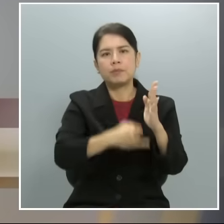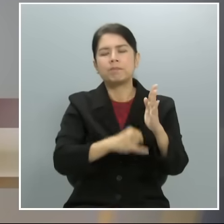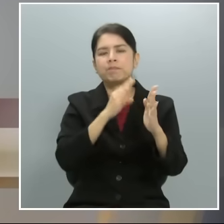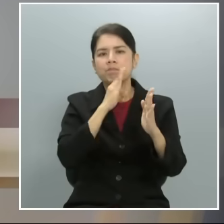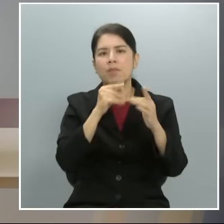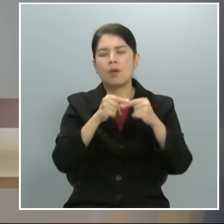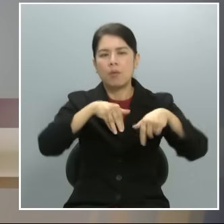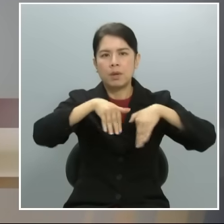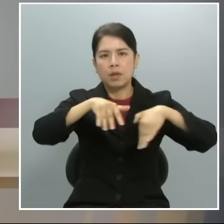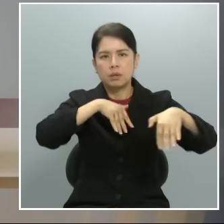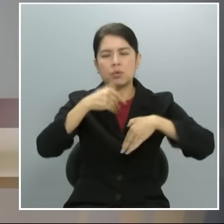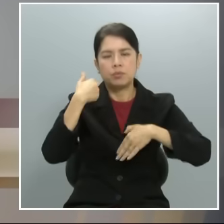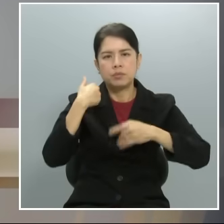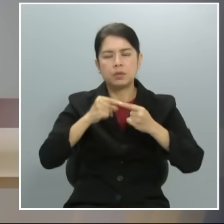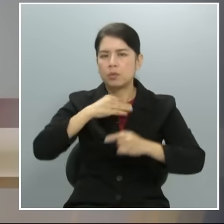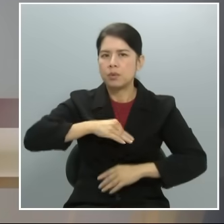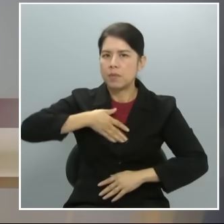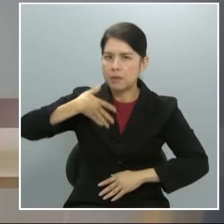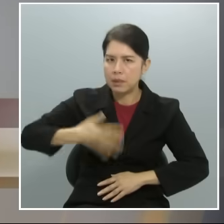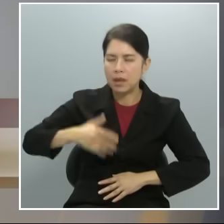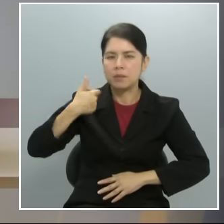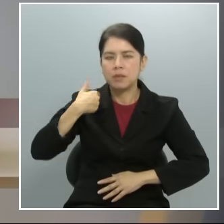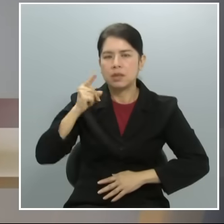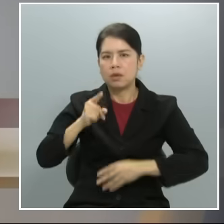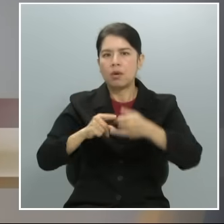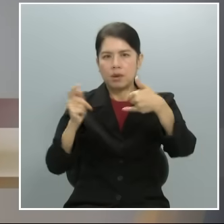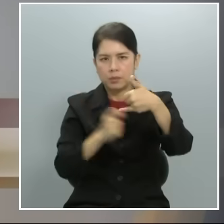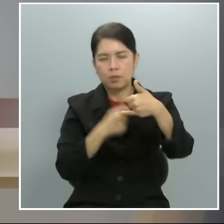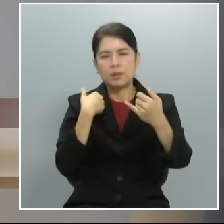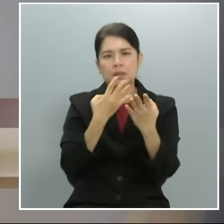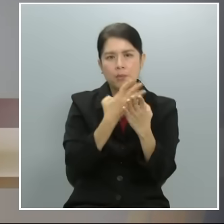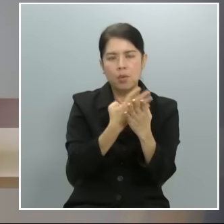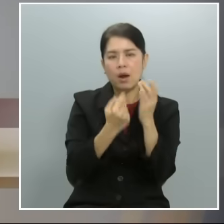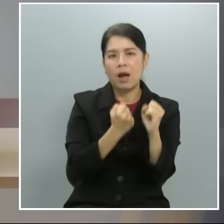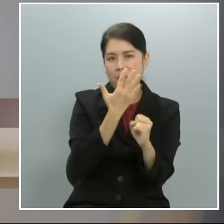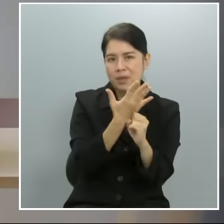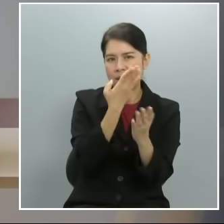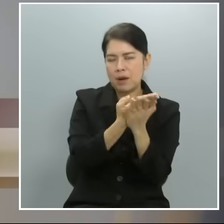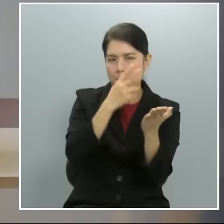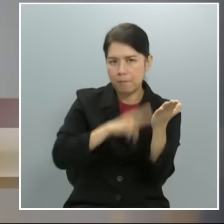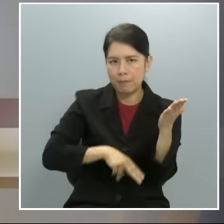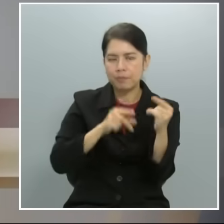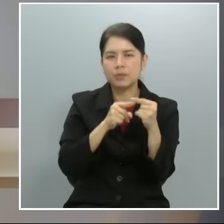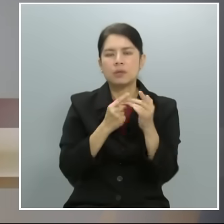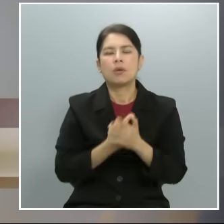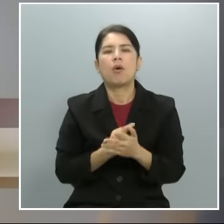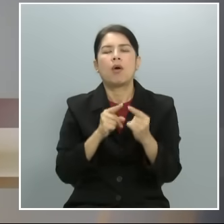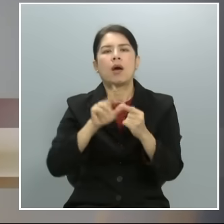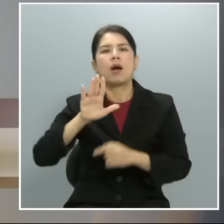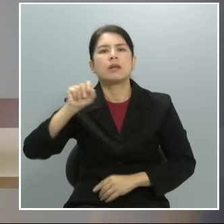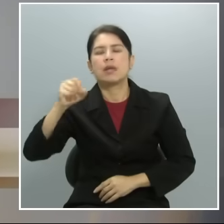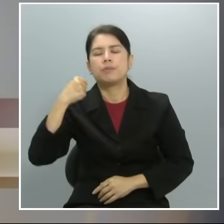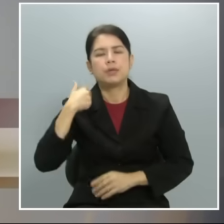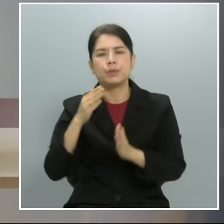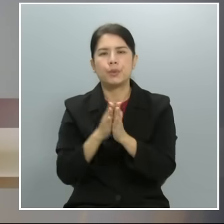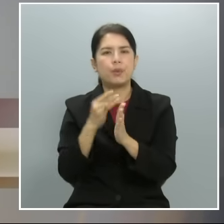ถึงประชาชนถึงมั้ยถึงค่ะต้องรับโทษจำคุกไม่เกิน 5ปีตับไม่เกิน 100,000บาทหรือทั้งจำทั้งตับนะคะอ้า